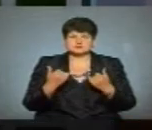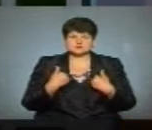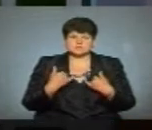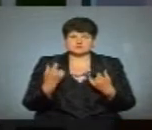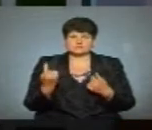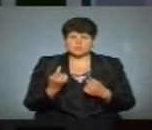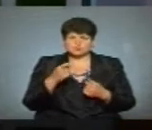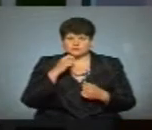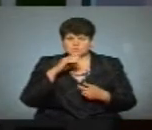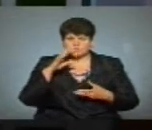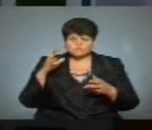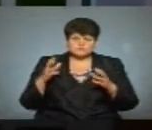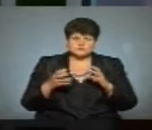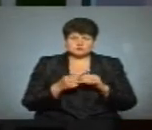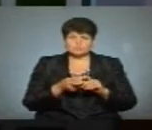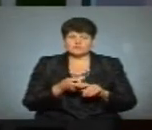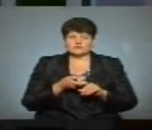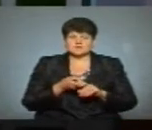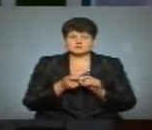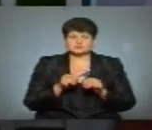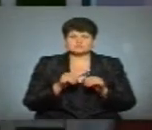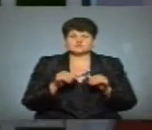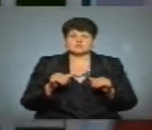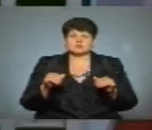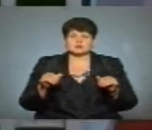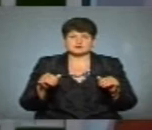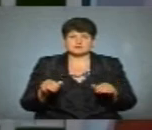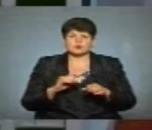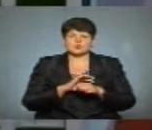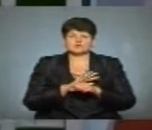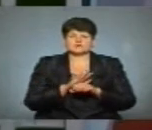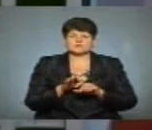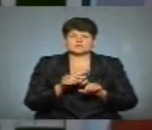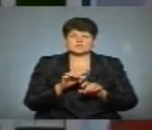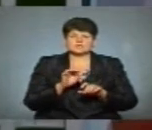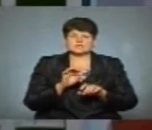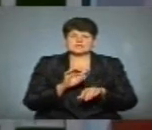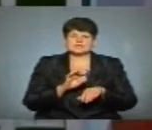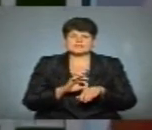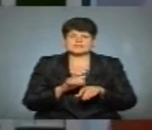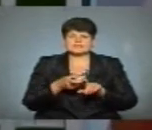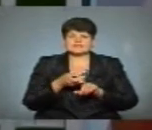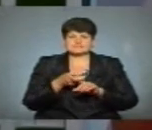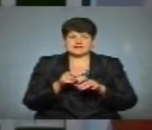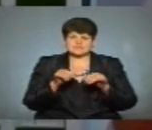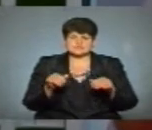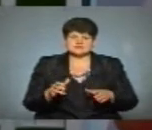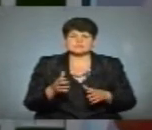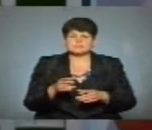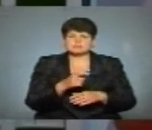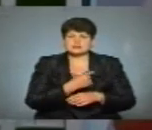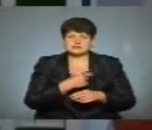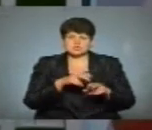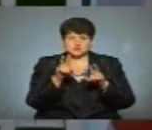області та в Україні в цілому, пов'язаною із поширенням коронавірусної інфекції COVID-19, медичні